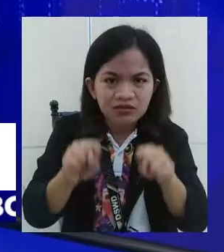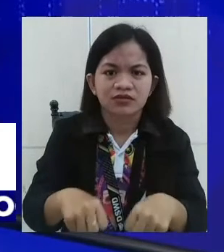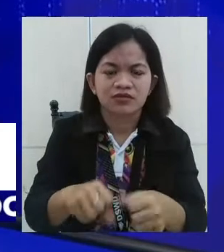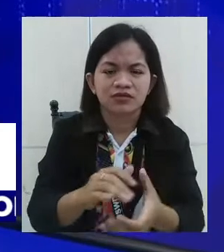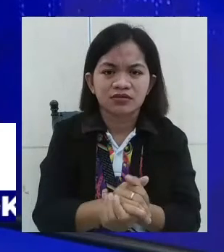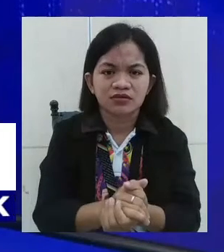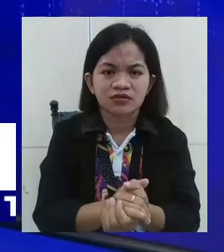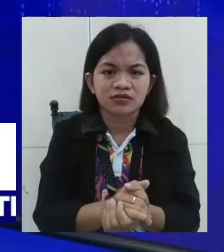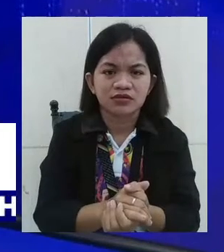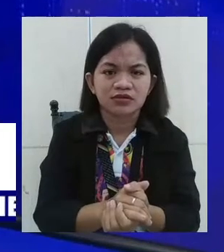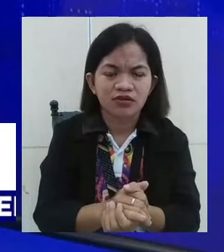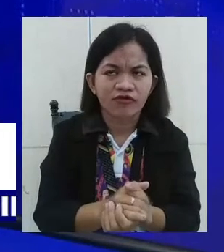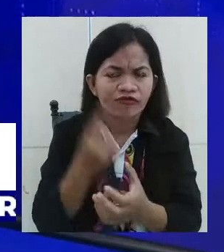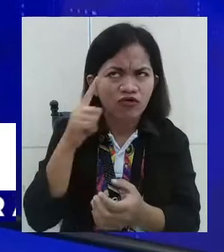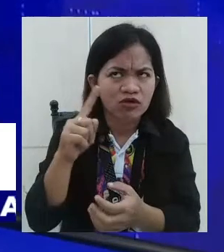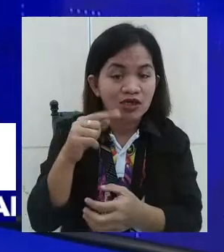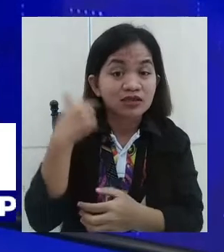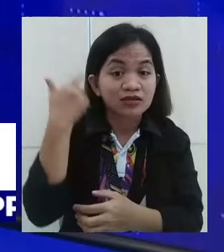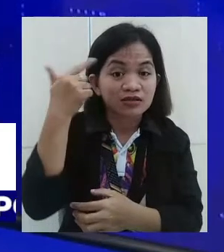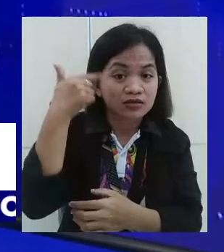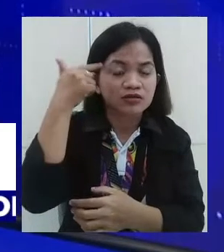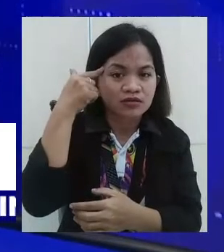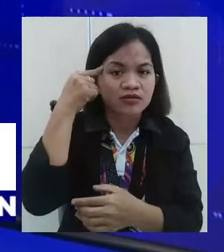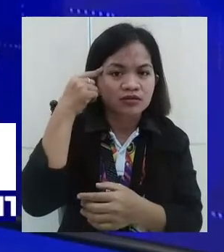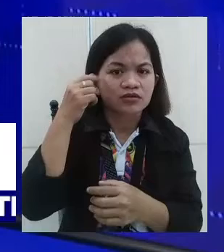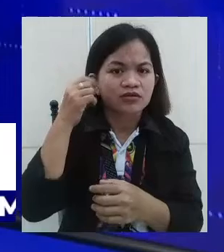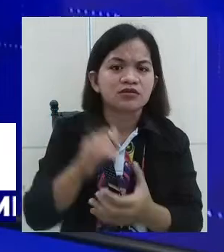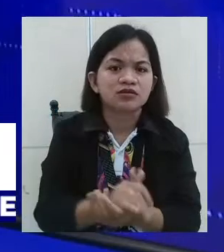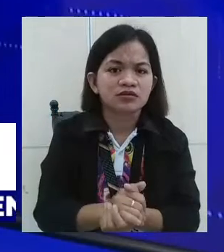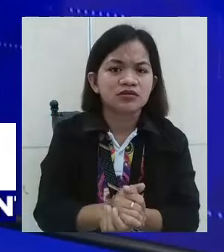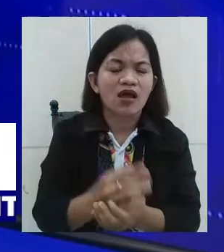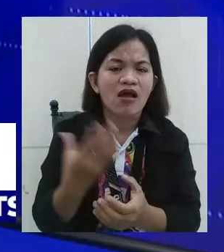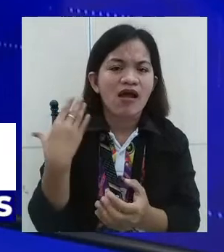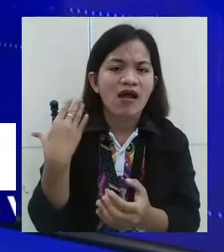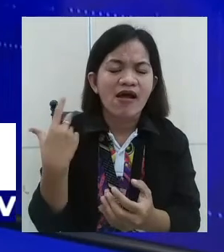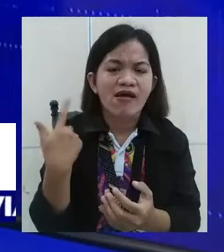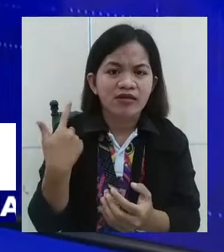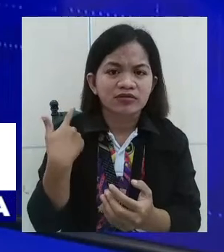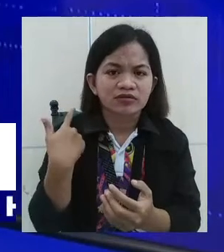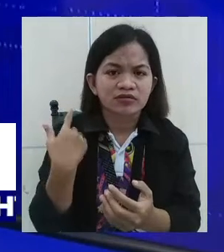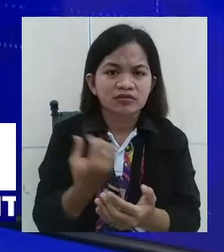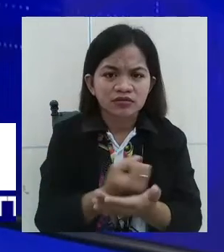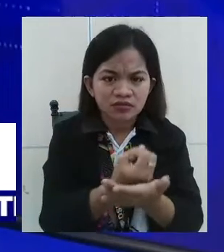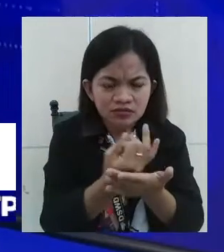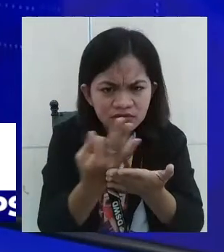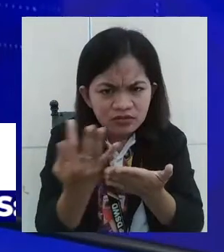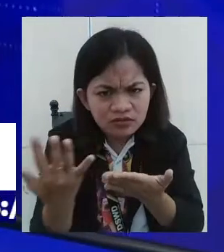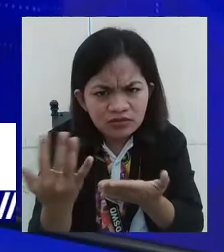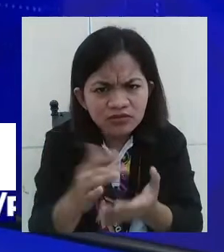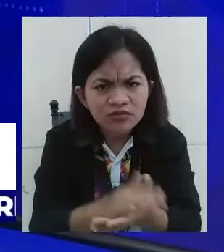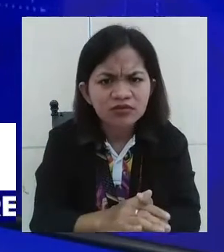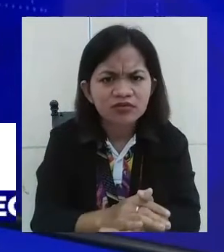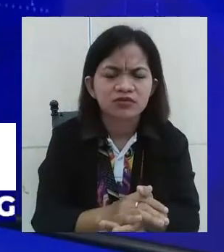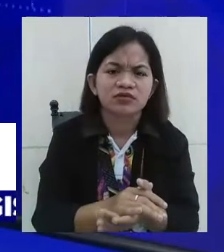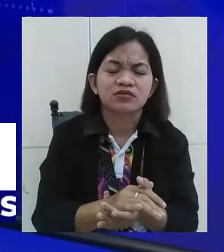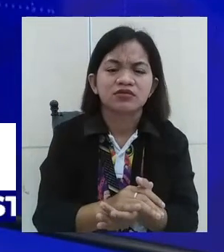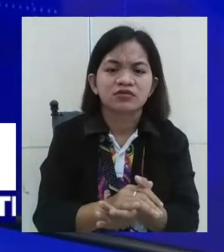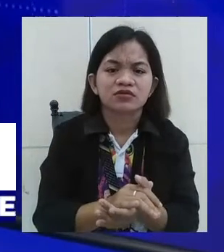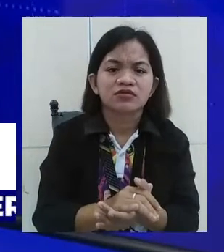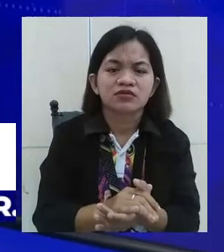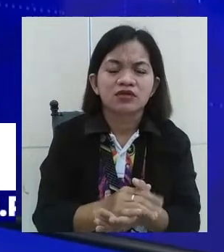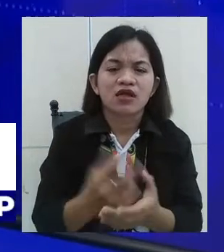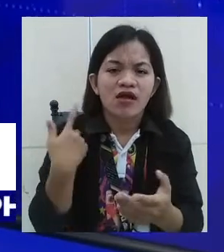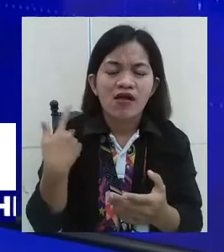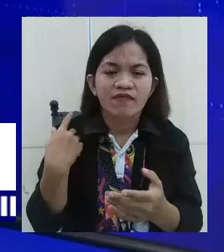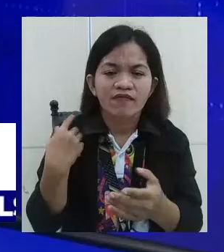gobyerno na magkakaroon nga ng inventory ng tulad ng Zamboanga. Tingin ko may mga pamamaraan dyan mamay dahil